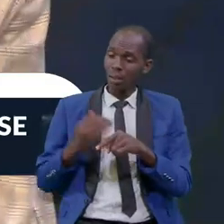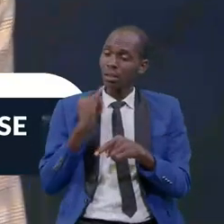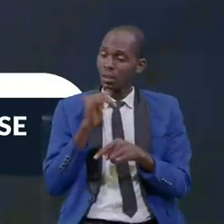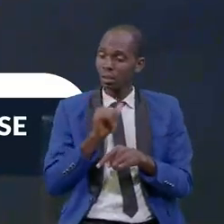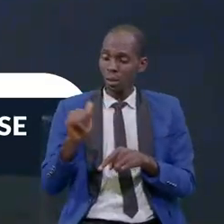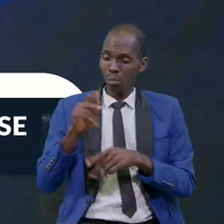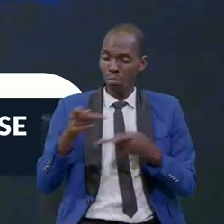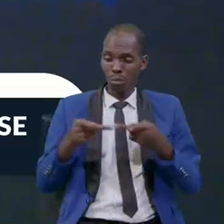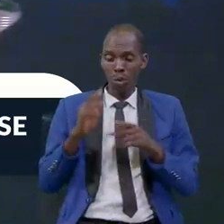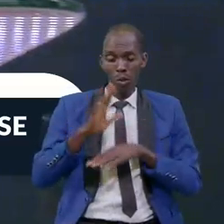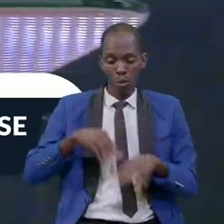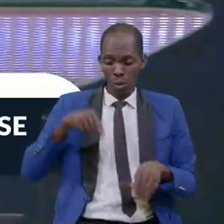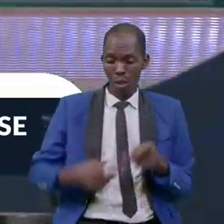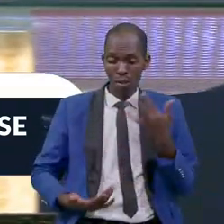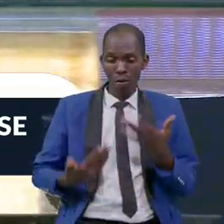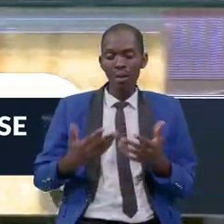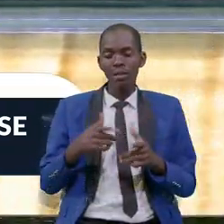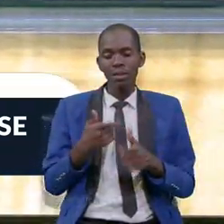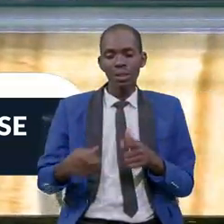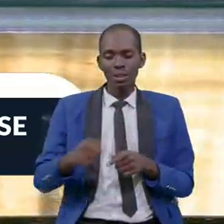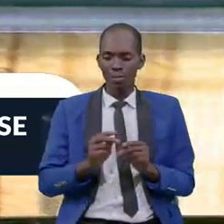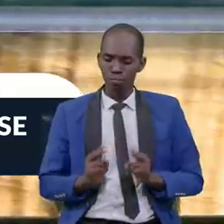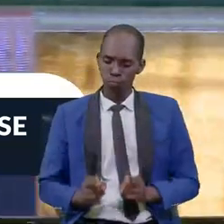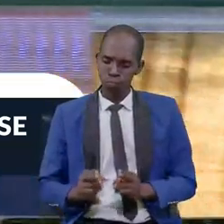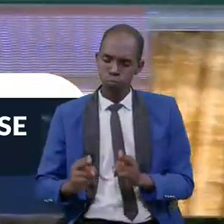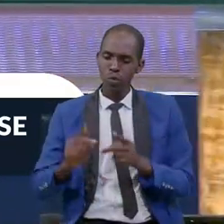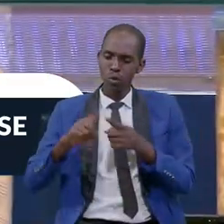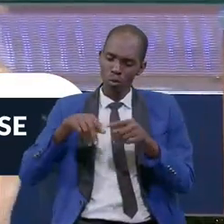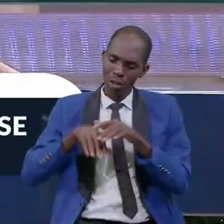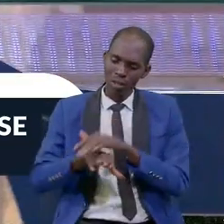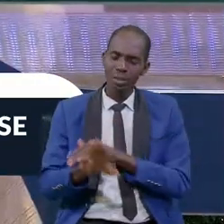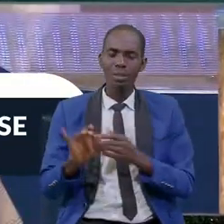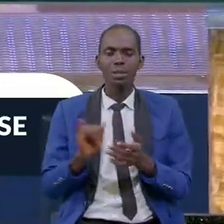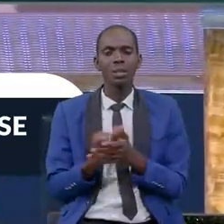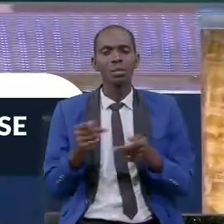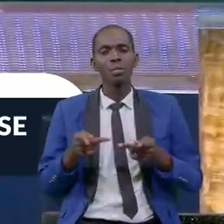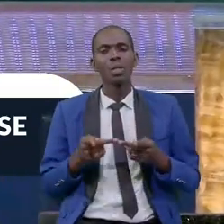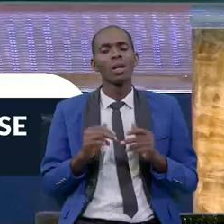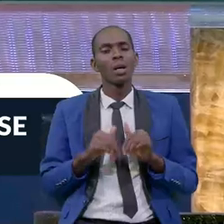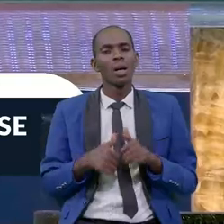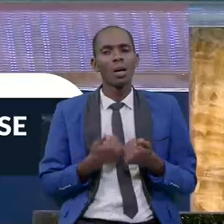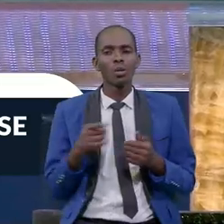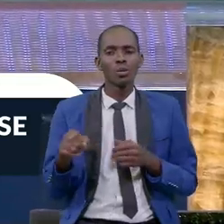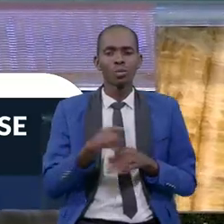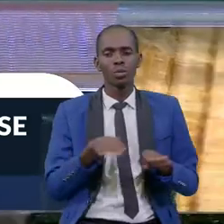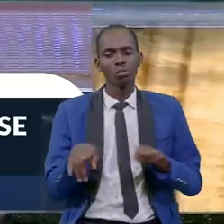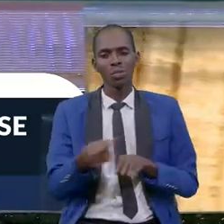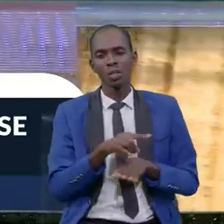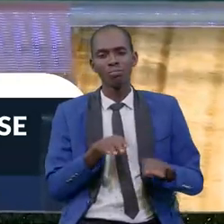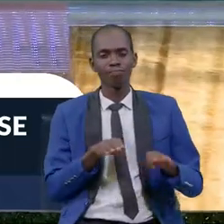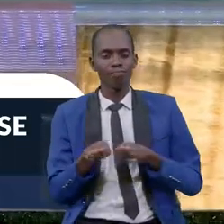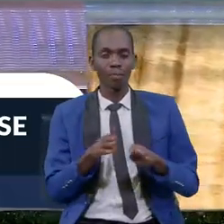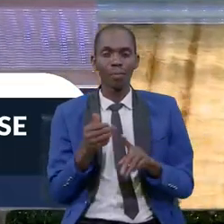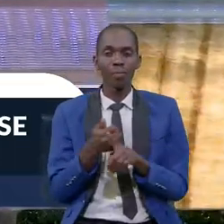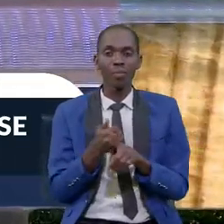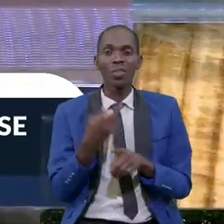alors ils s'empressent d'y aller. Oui, comment vivent-ils? Comment se comportent-ils? Les mains